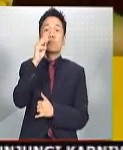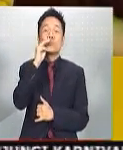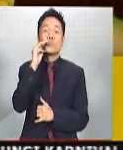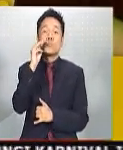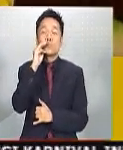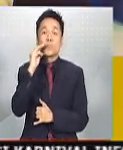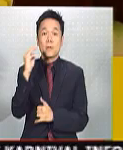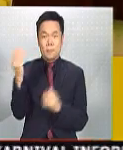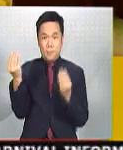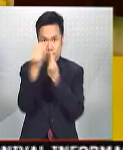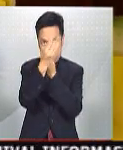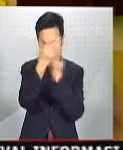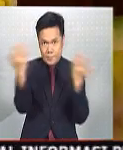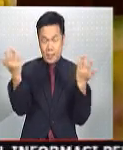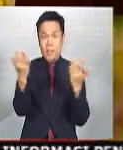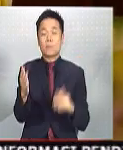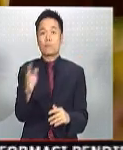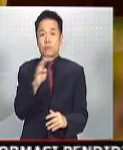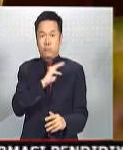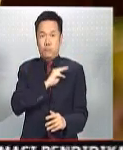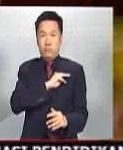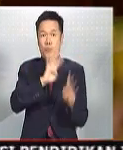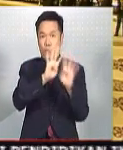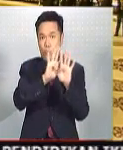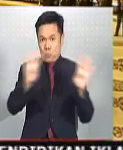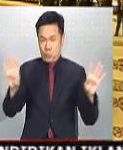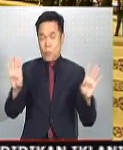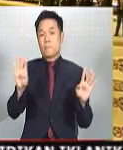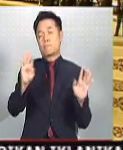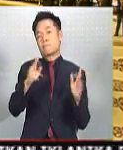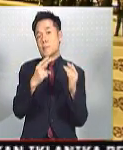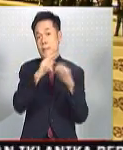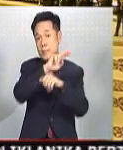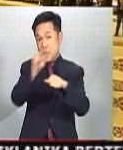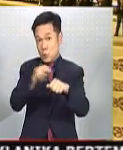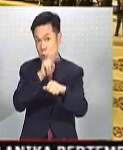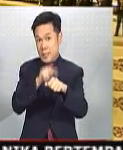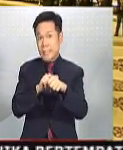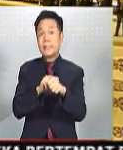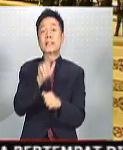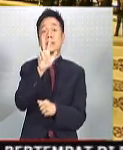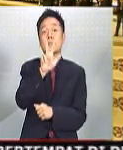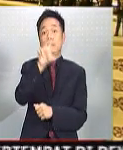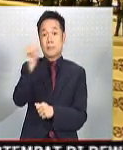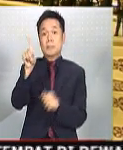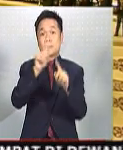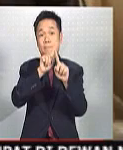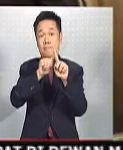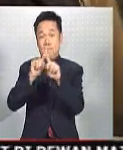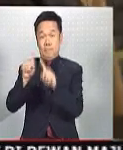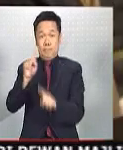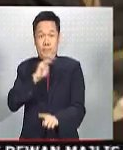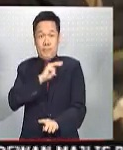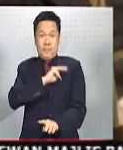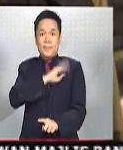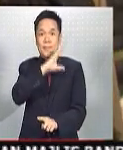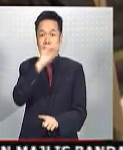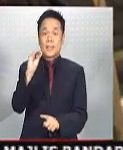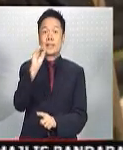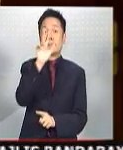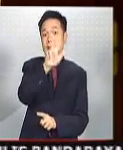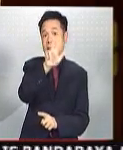Yassin mengumumkan barisan Kabinet Perikatan Nasional yang terdiri daripada 31 menteri dan